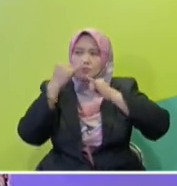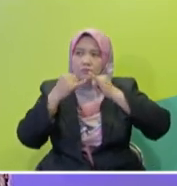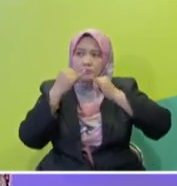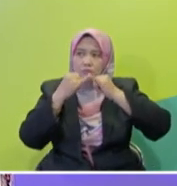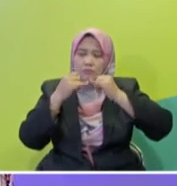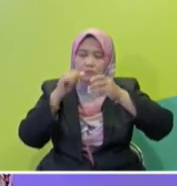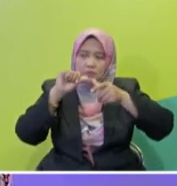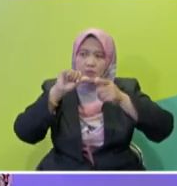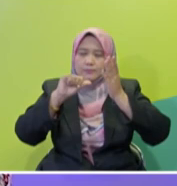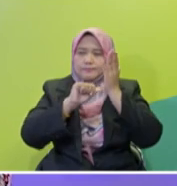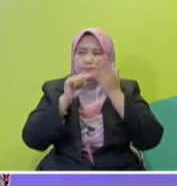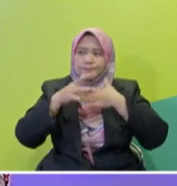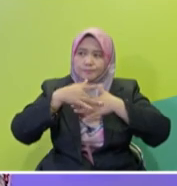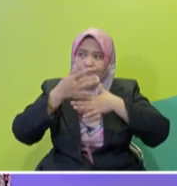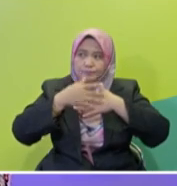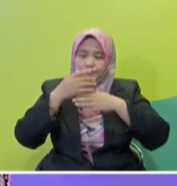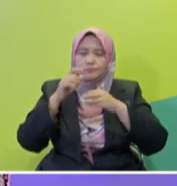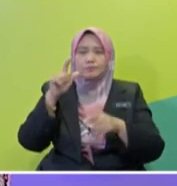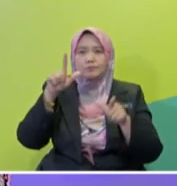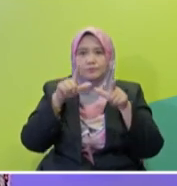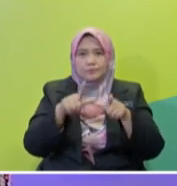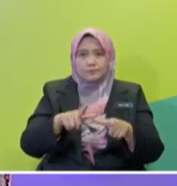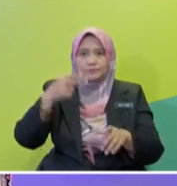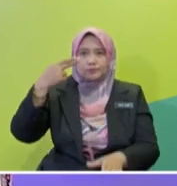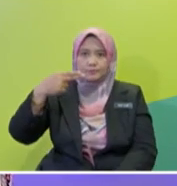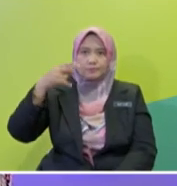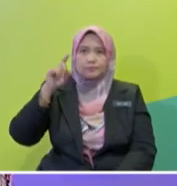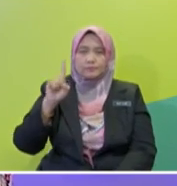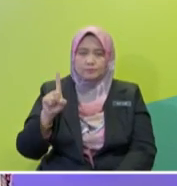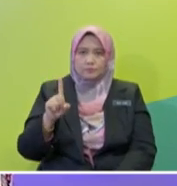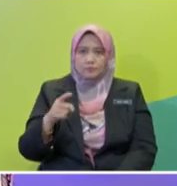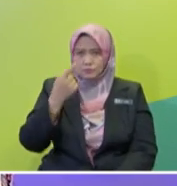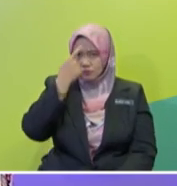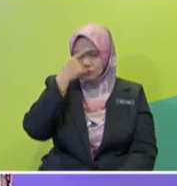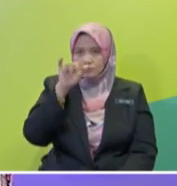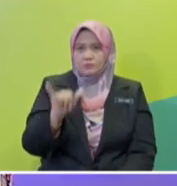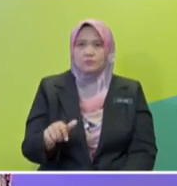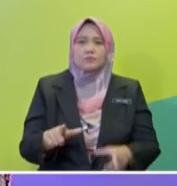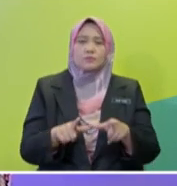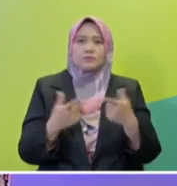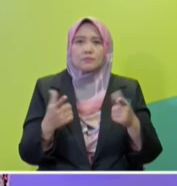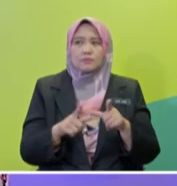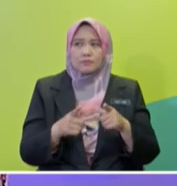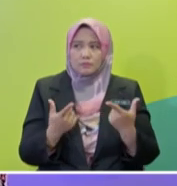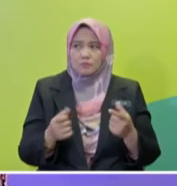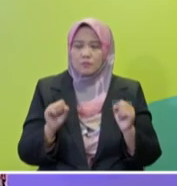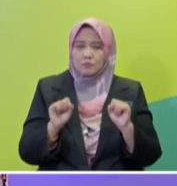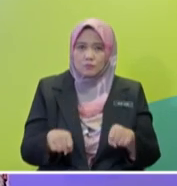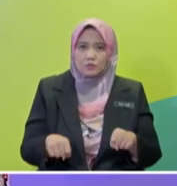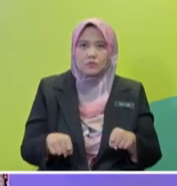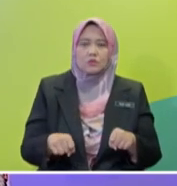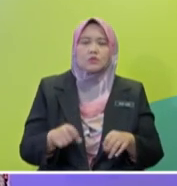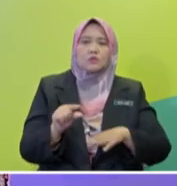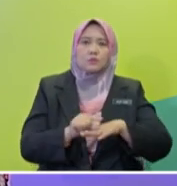High one tadi heading satu Kemudian untuk yang lain itu untuk teks-teks yang lain kita boleh menggunakan